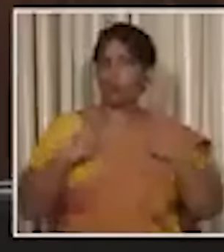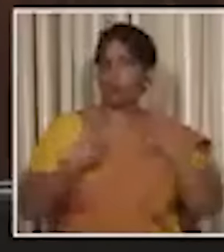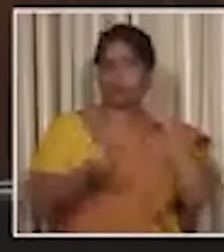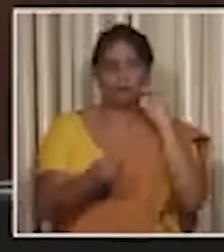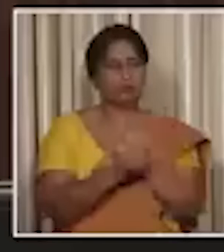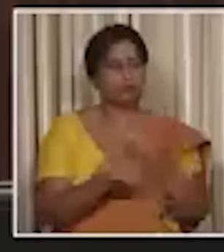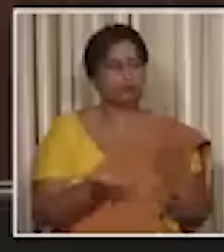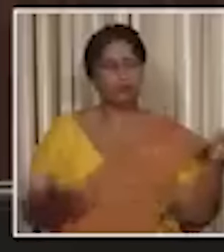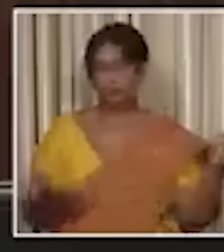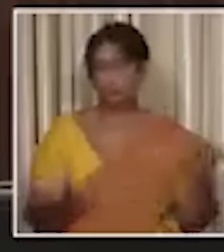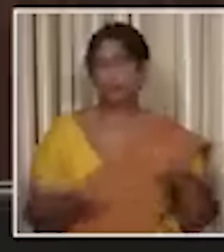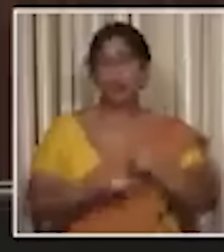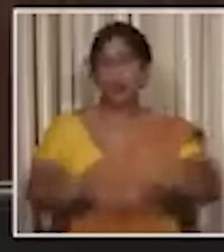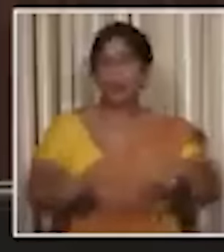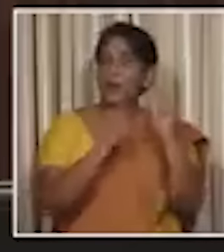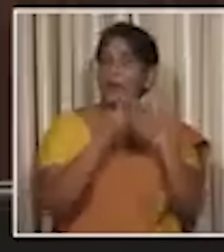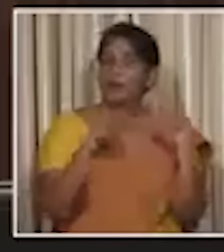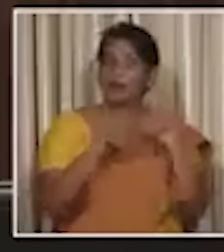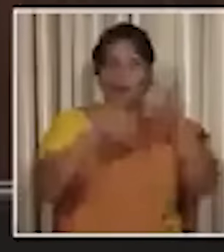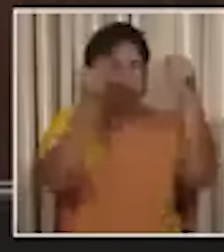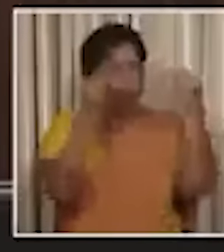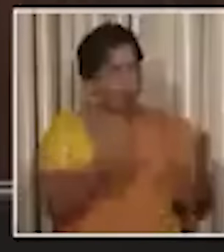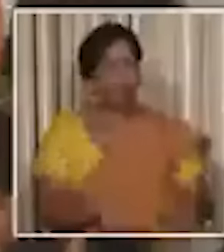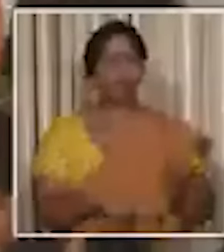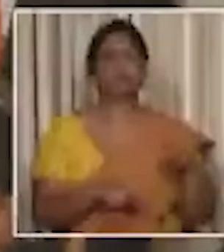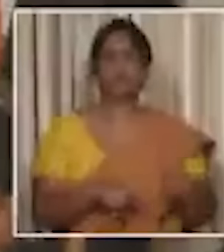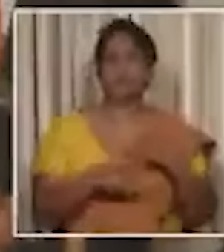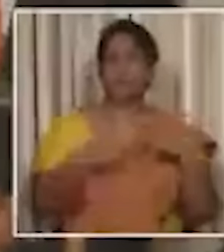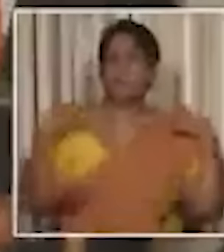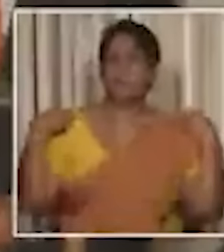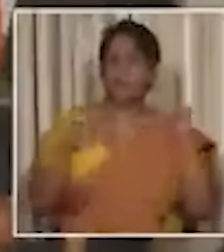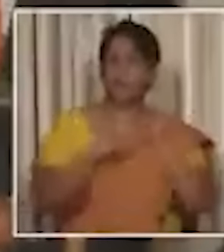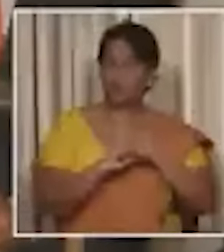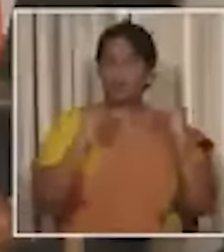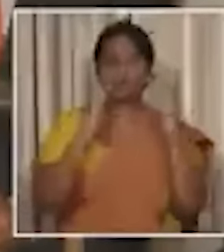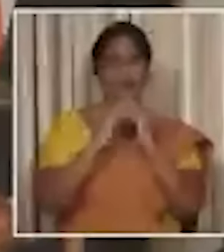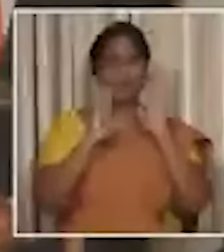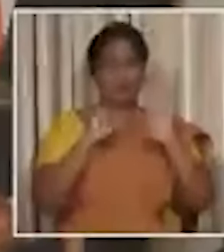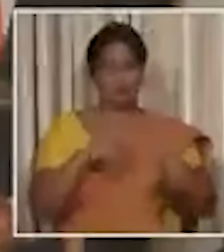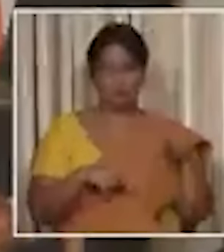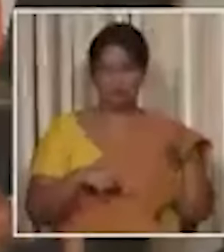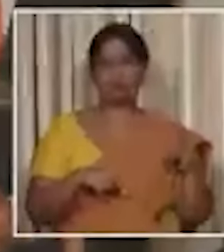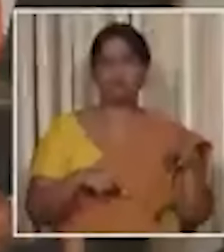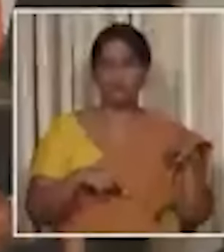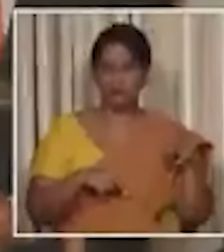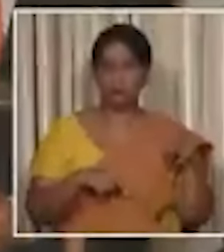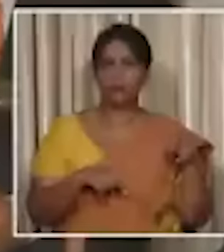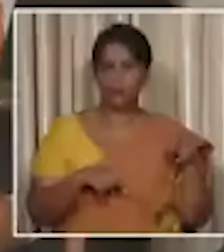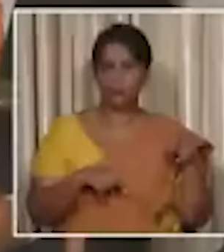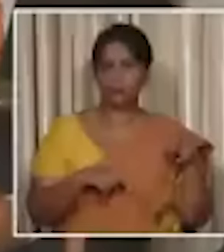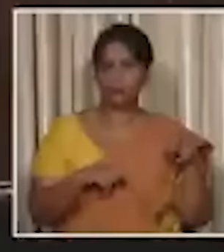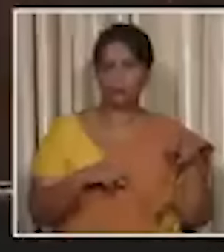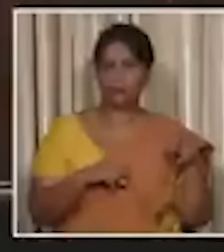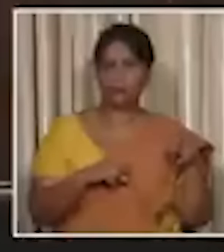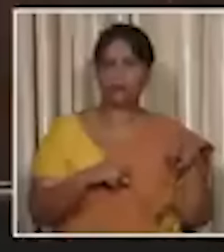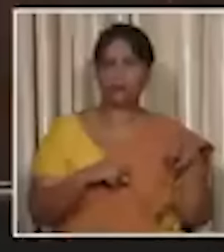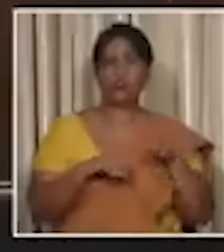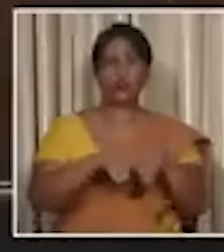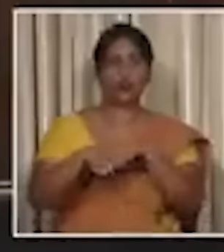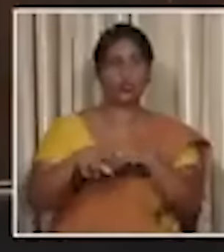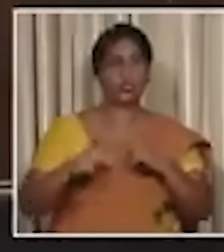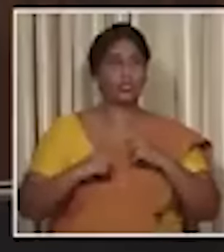இடங்களுக்கு சென்றால் கொழும்பில் வீட்டுக்கு வந்து அவர் தனது அடிப்படை தேவைகளை நிறைவேற்றும் வரையில்